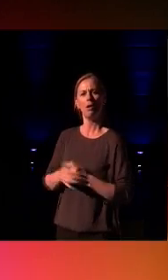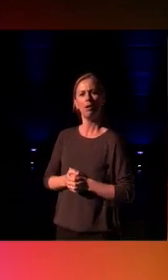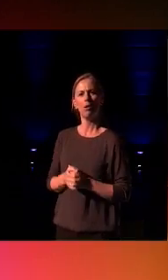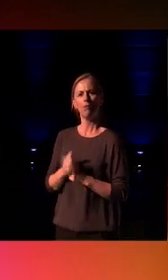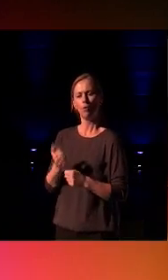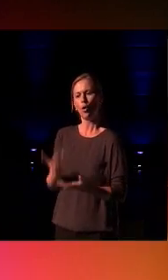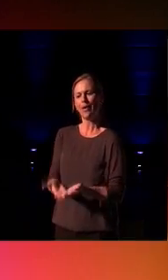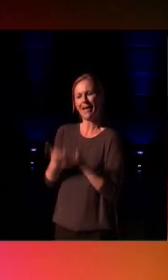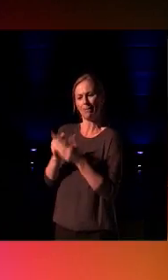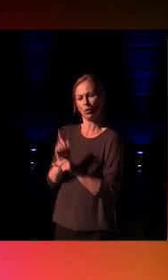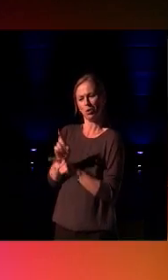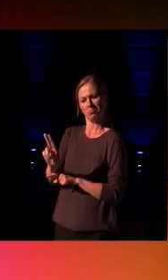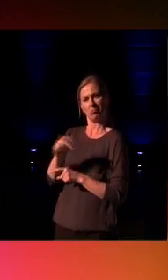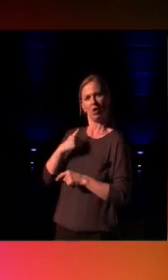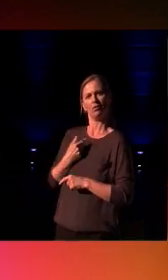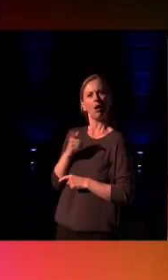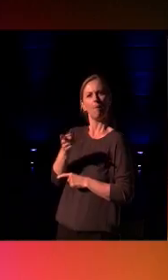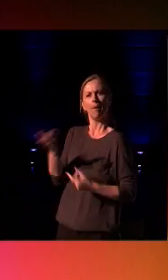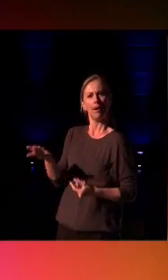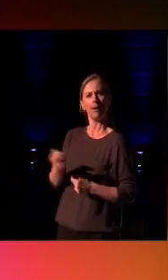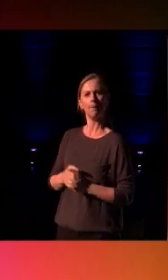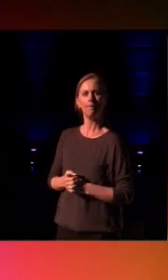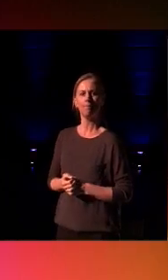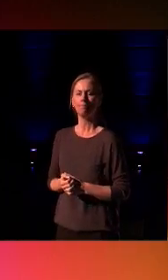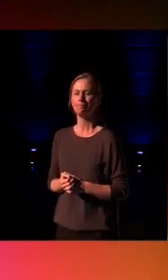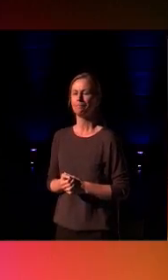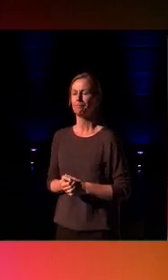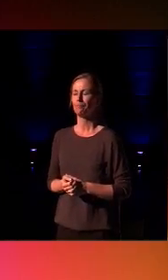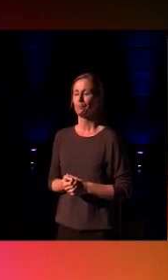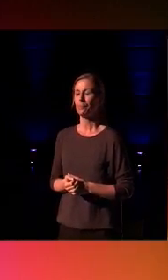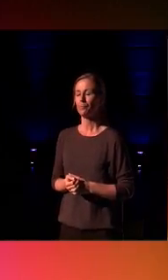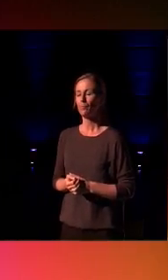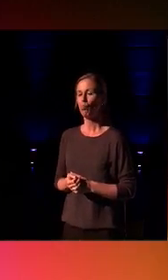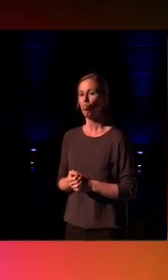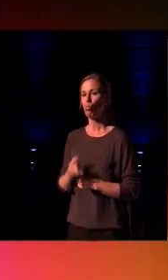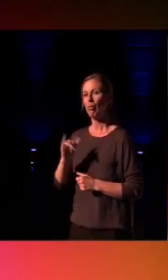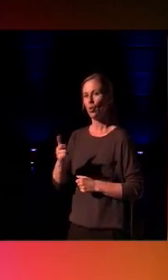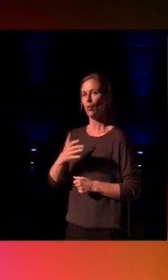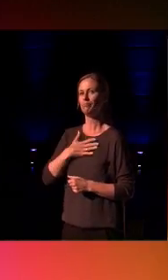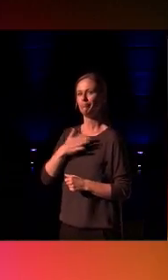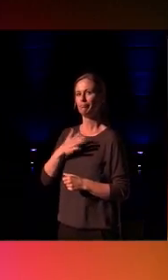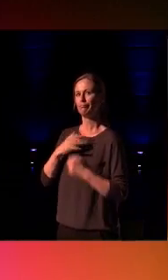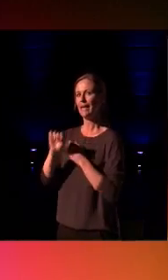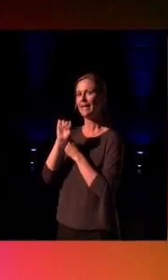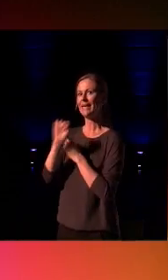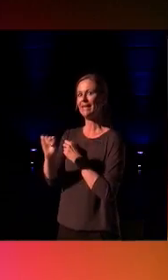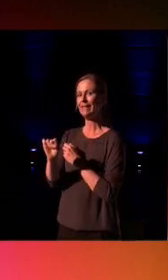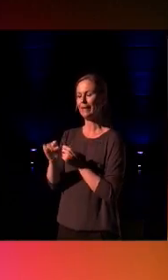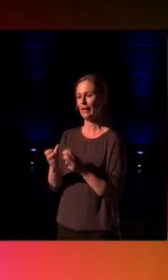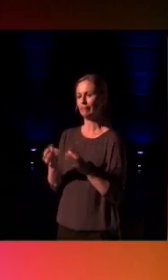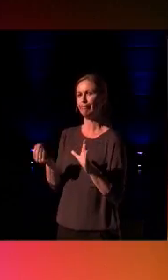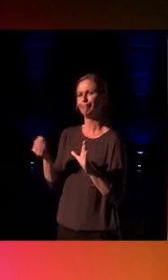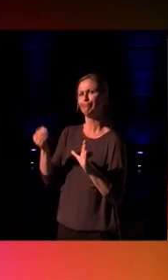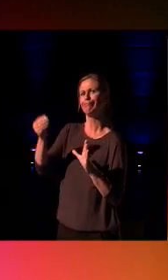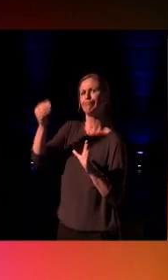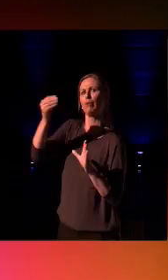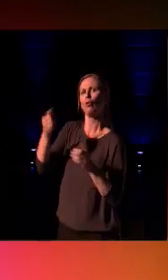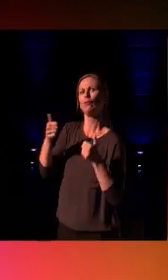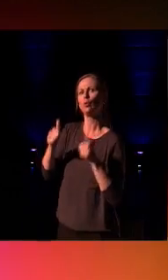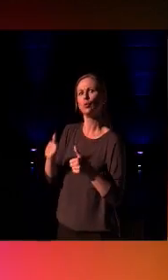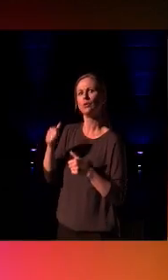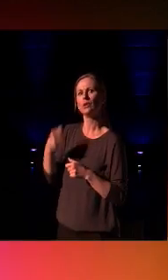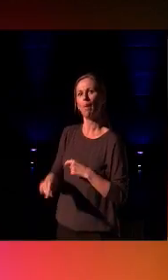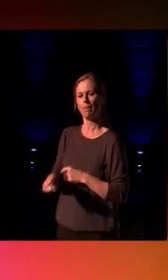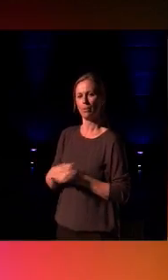for å hjelpe en sånn dame? Og det å forhindre ytterligere funksjonstap. Det